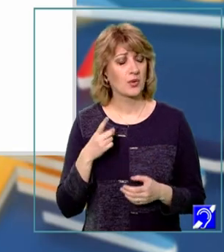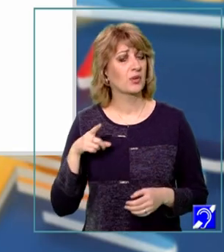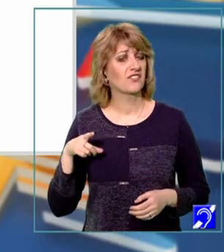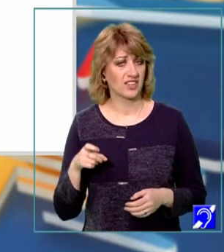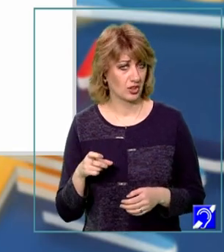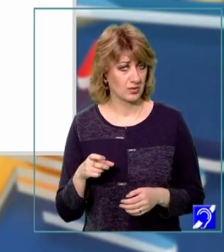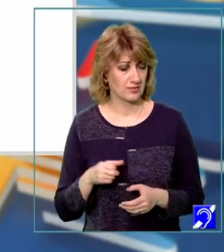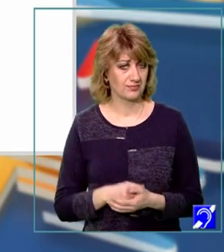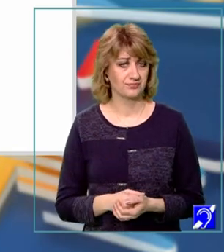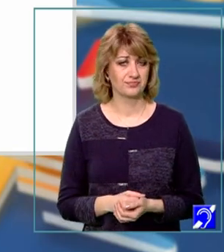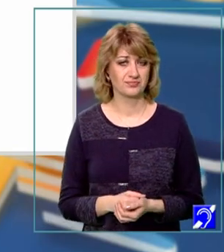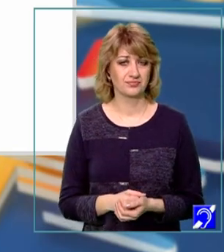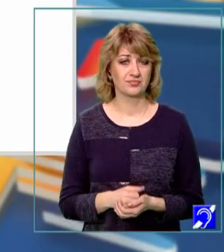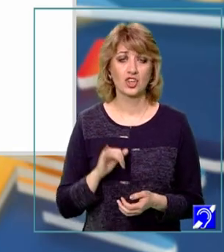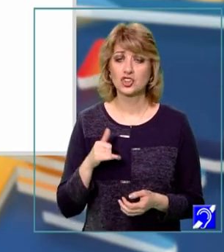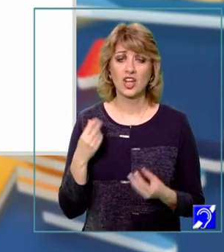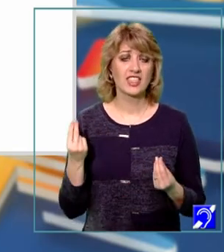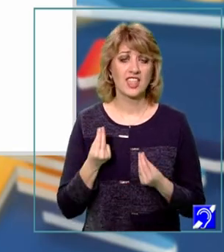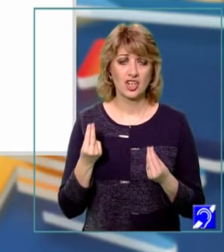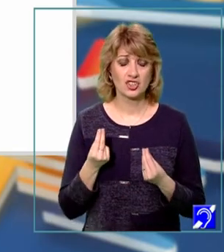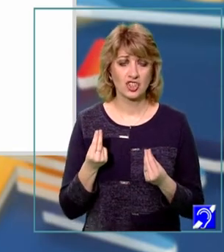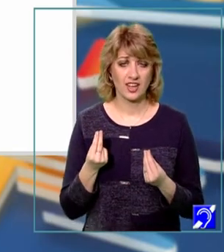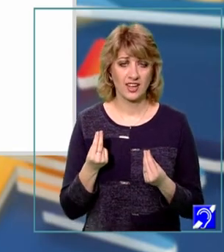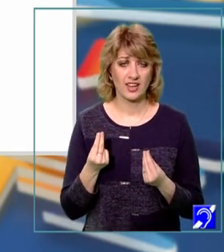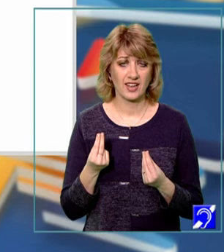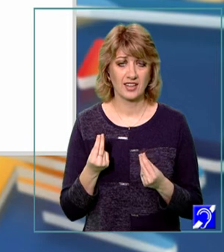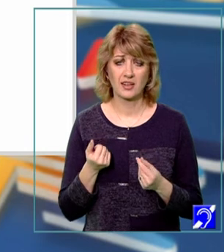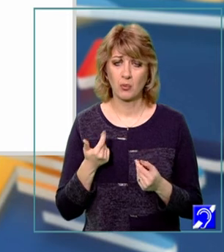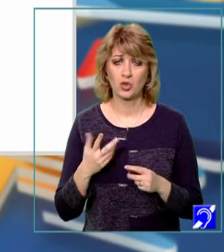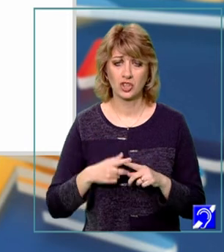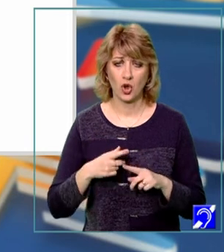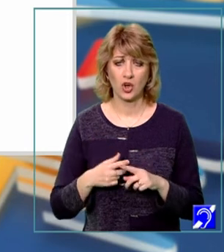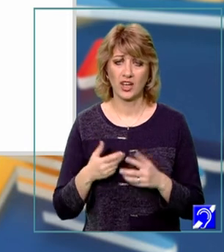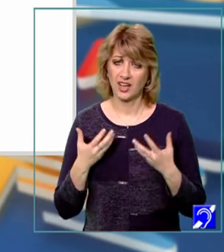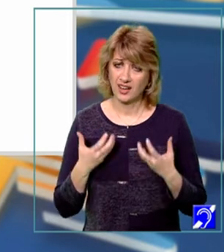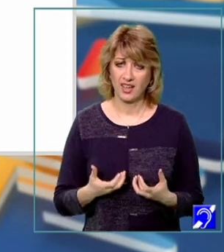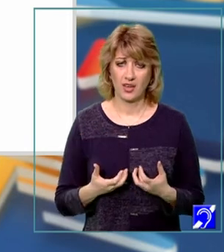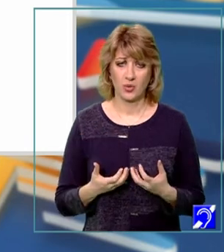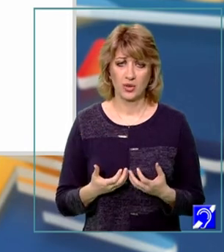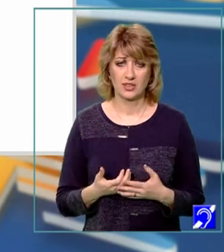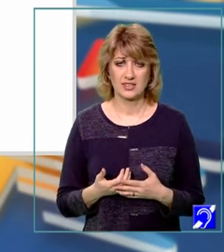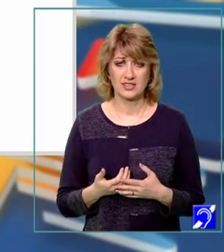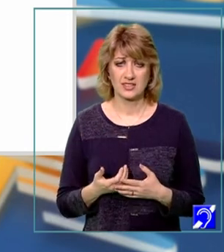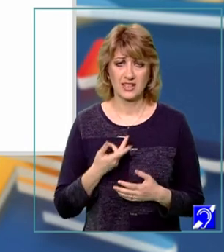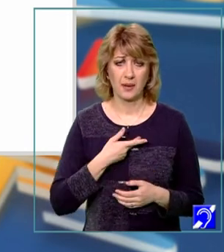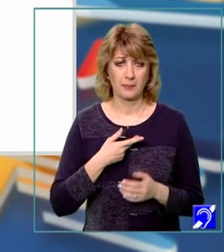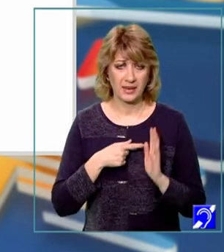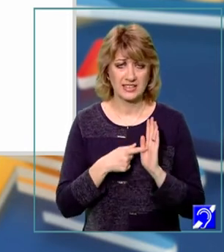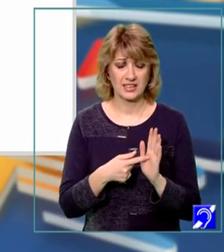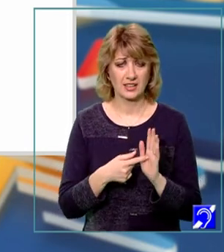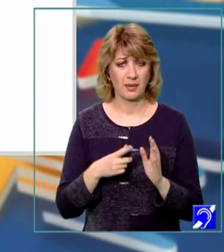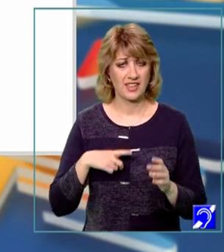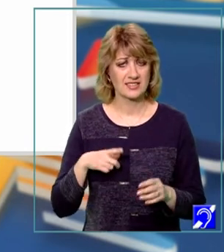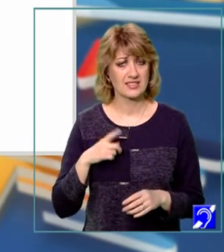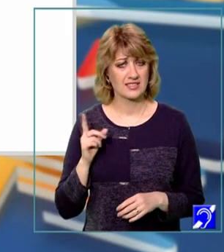virus? Și de ce ne vine de multe ori atât de greu să ne reprezentăm